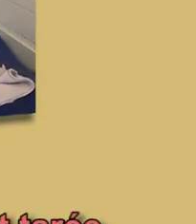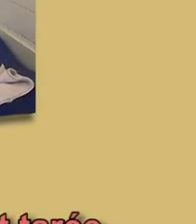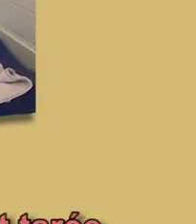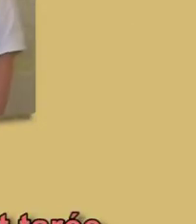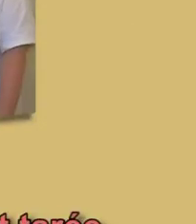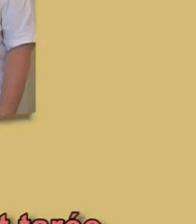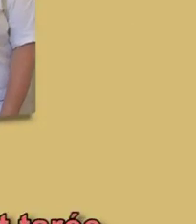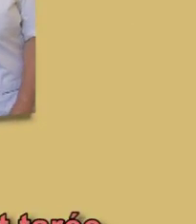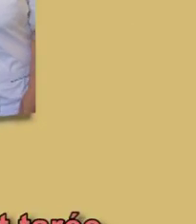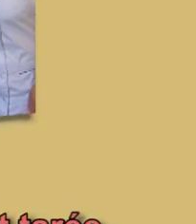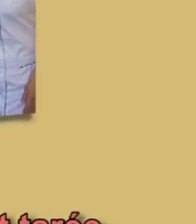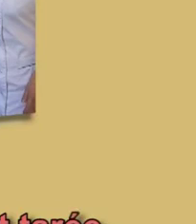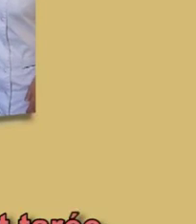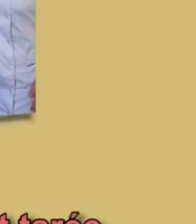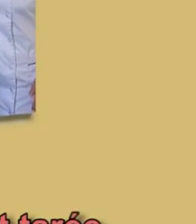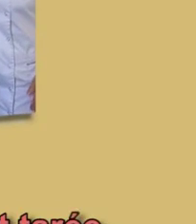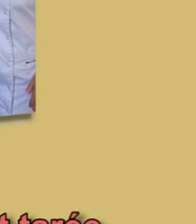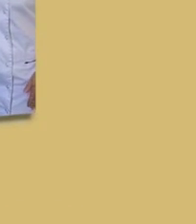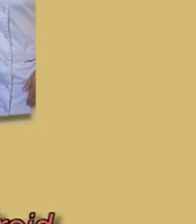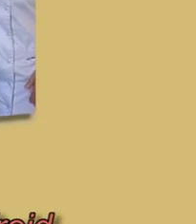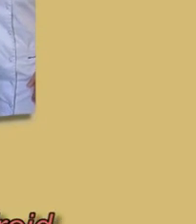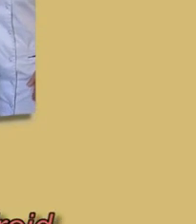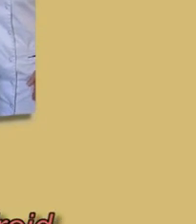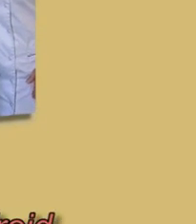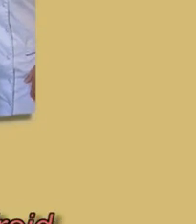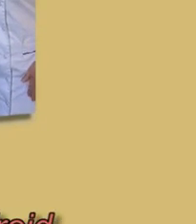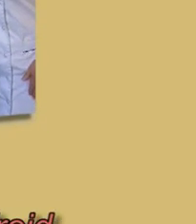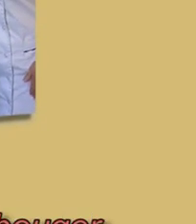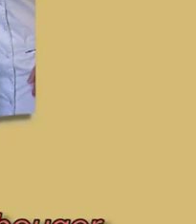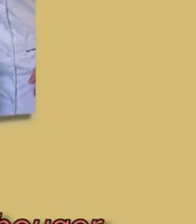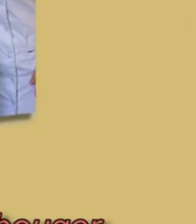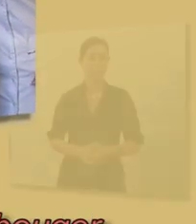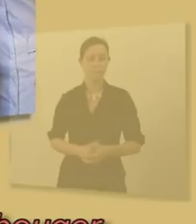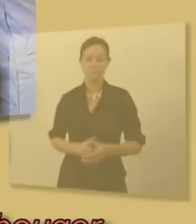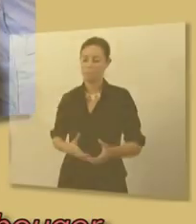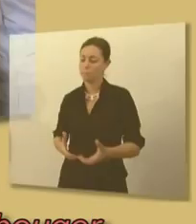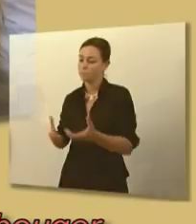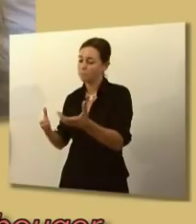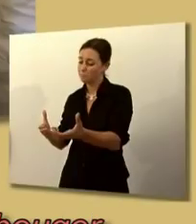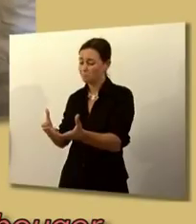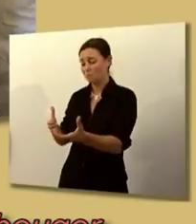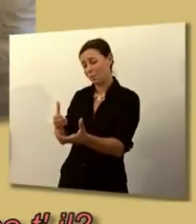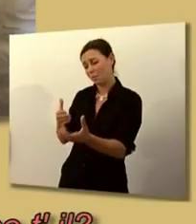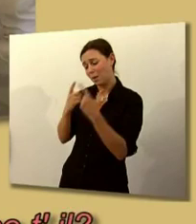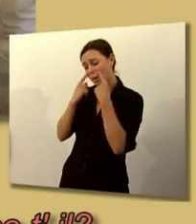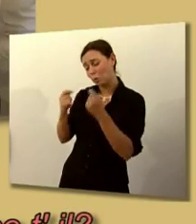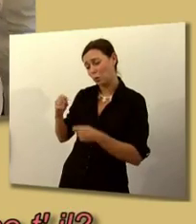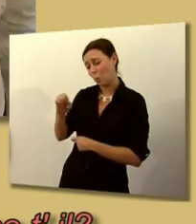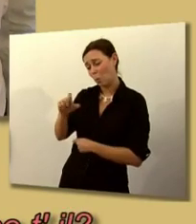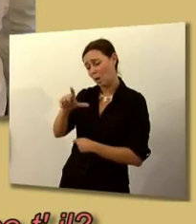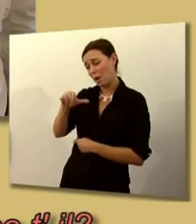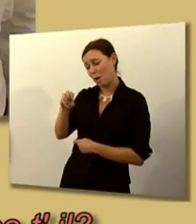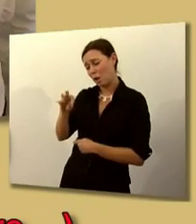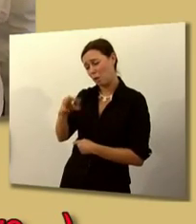La balance est carrée, voilà. Oh, c'est froid, attention, ça va bouger. Oui, oh, qu'est-ce qui se